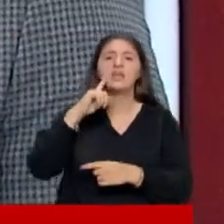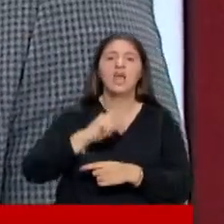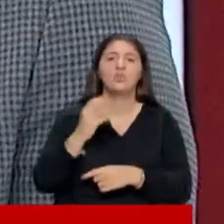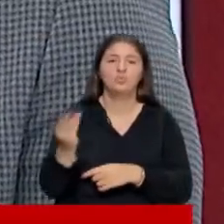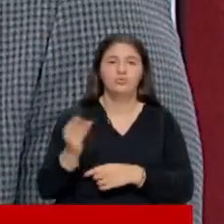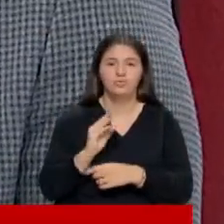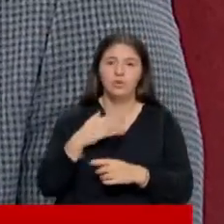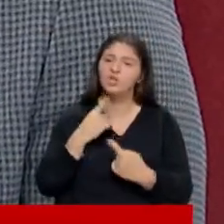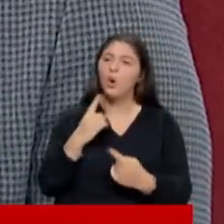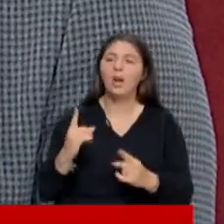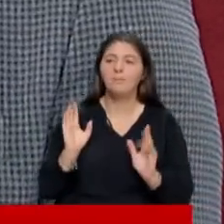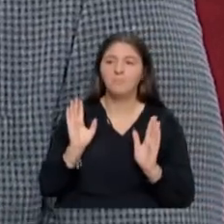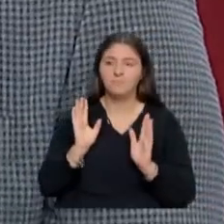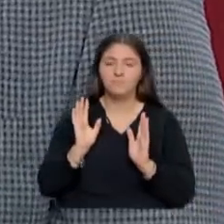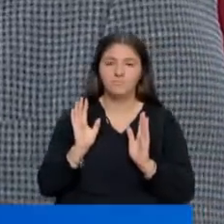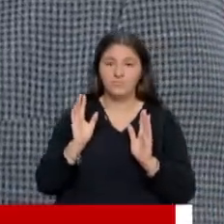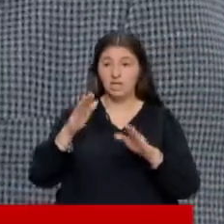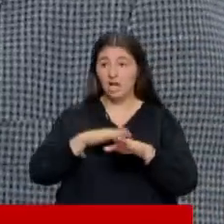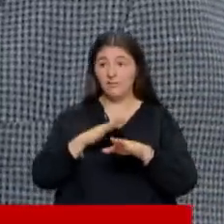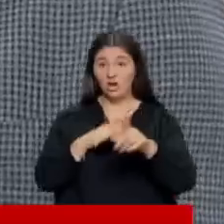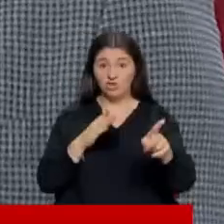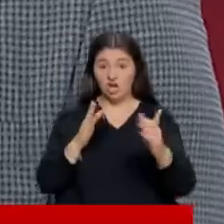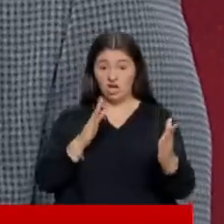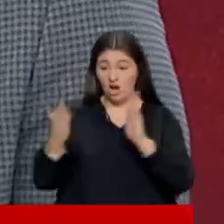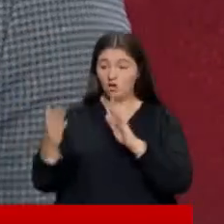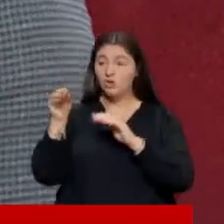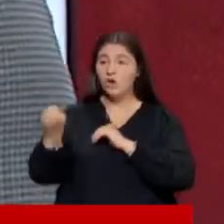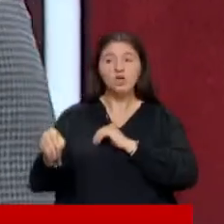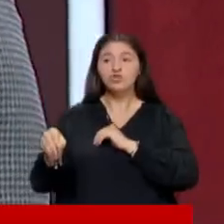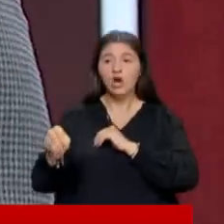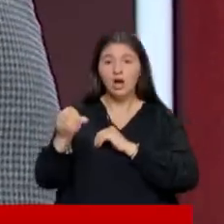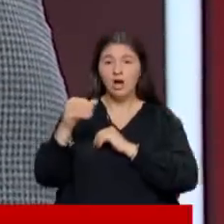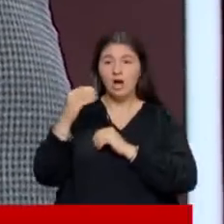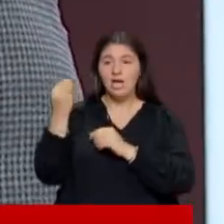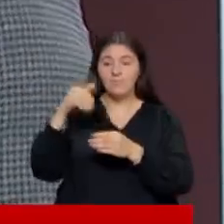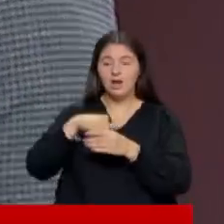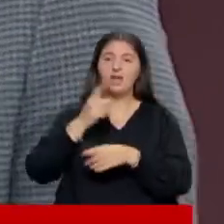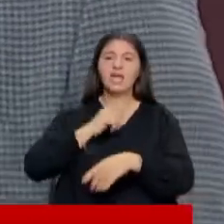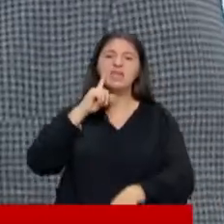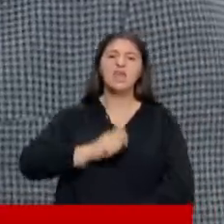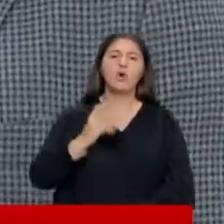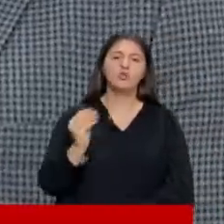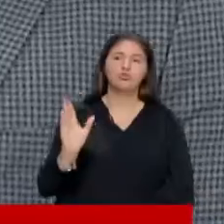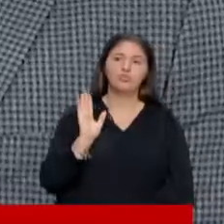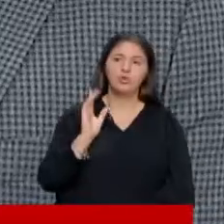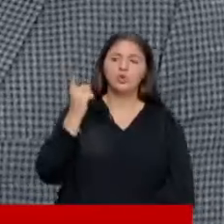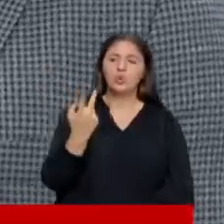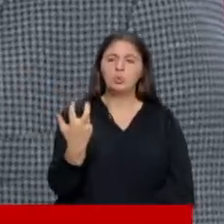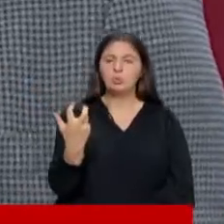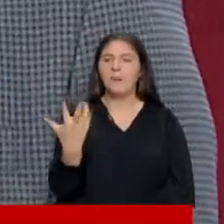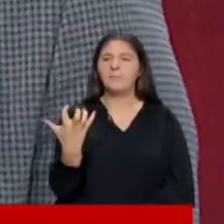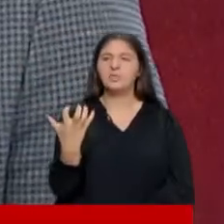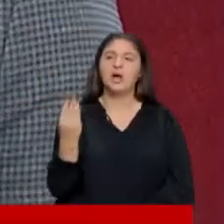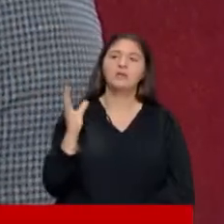rezil olur onu da söyleyeyim yani Mansur Yavaş'ın karşısına koyacakları iyi Parti adayı rezil olur yüzde üçlerde